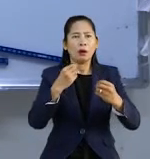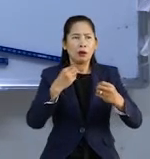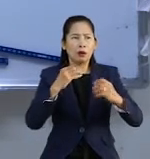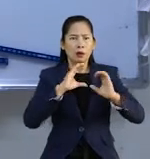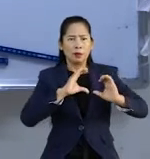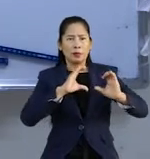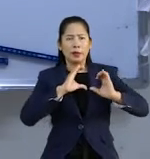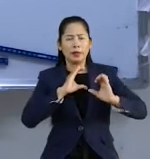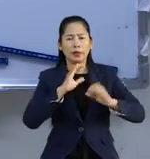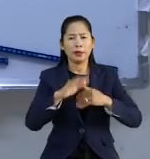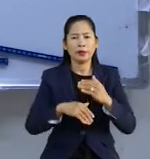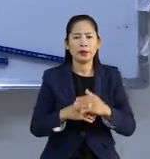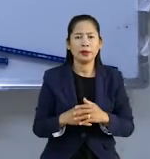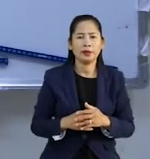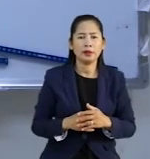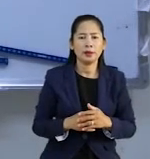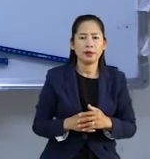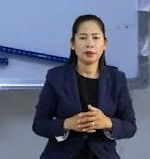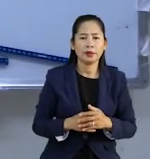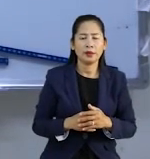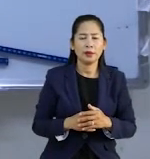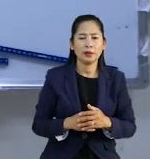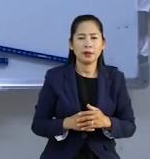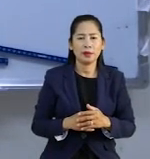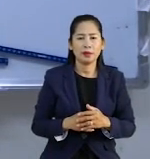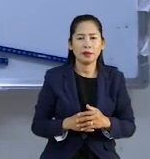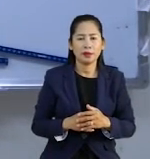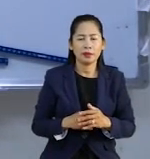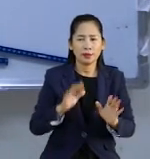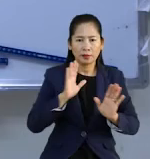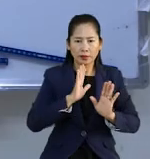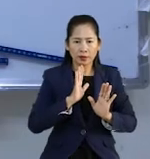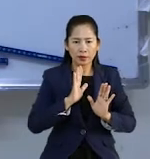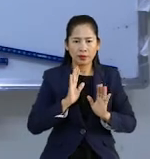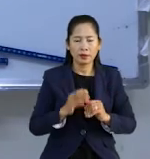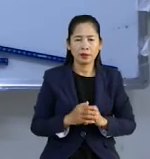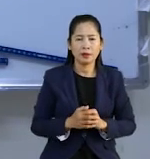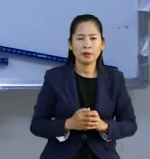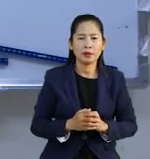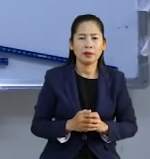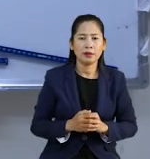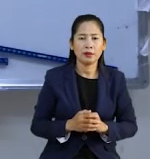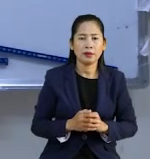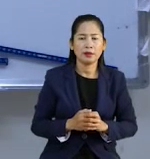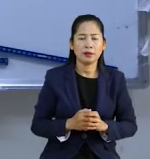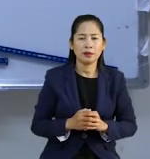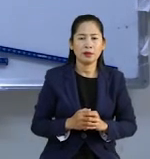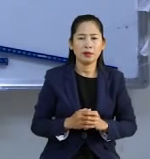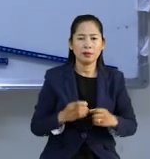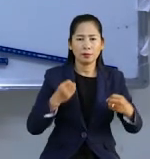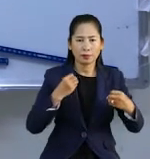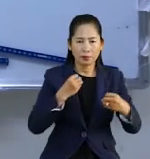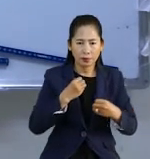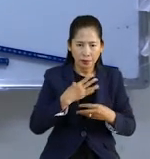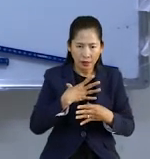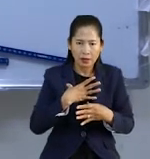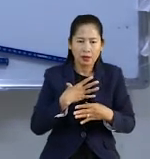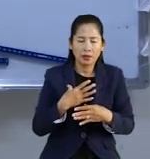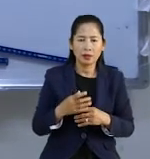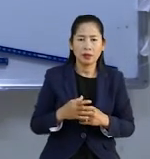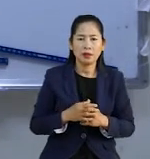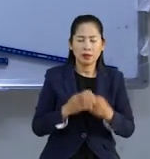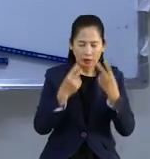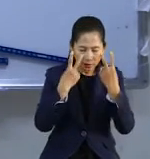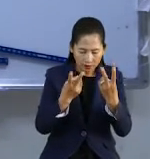ราสัญญาผัดเลือบานจังเปี้ยไพ่ปราสัญญาผัดเลือต่อแ